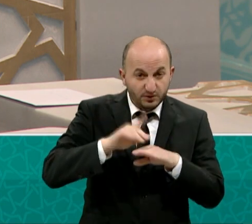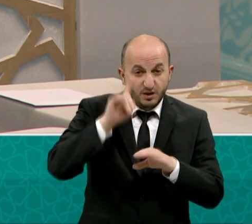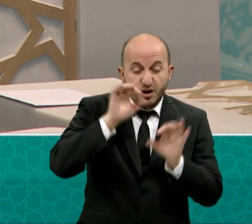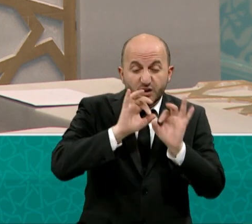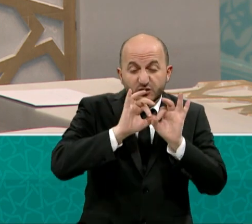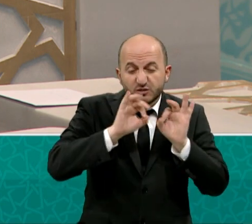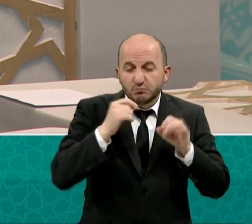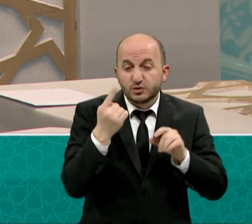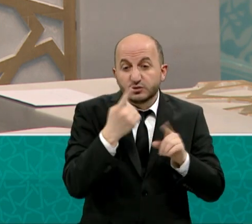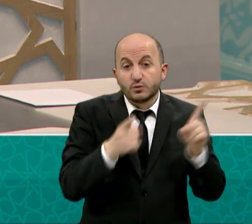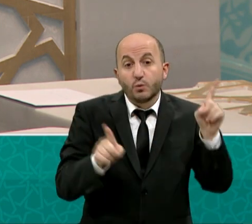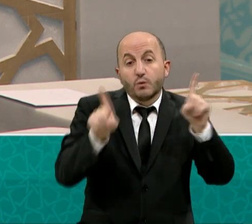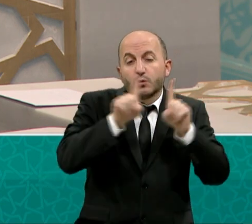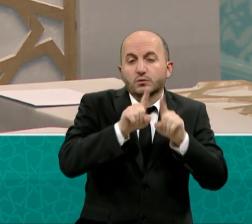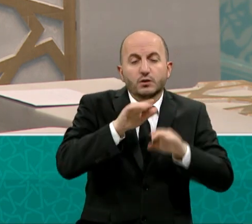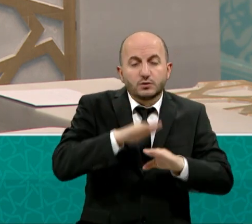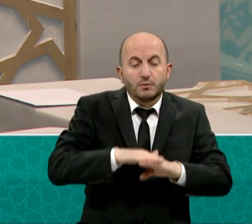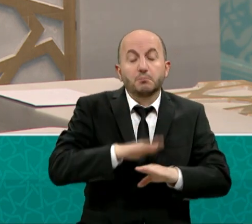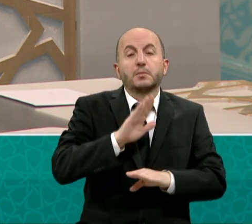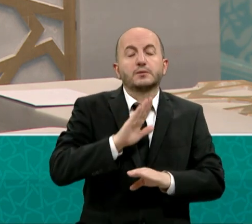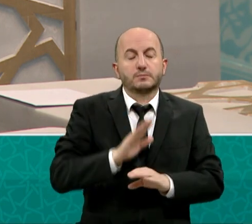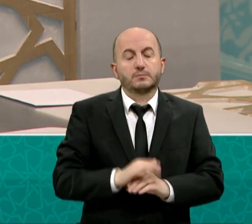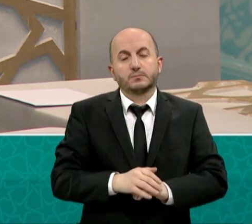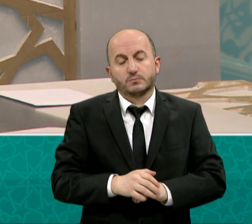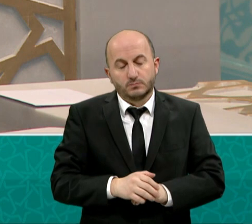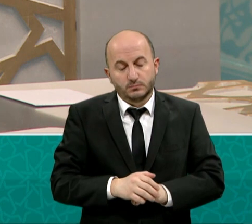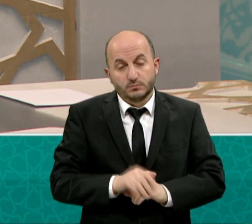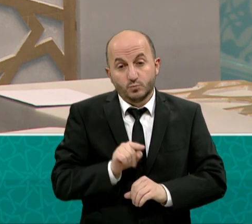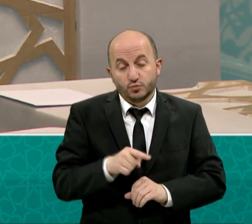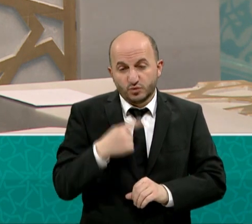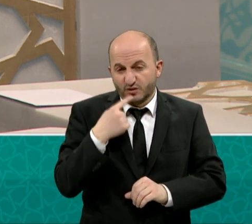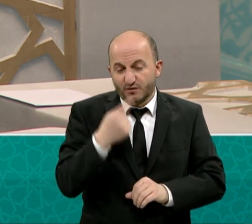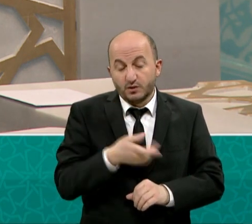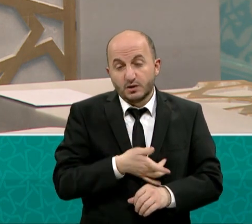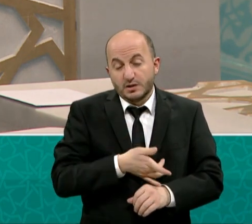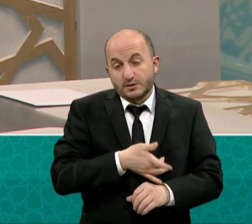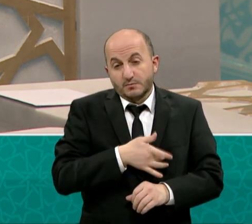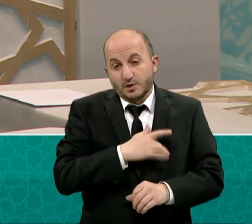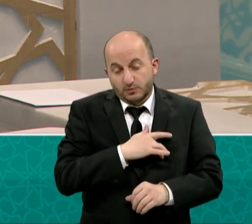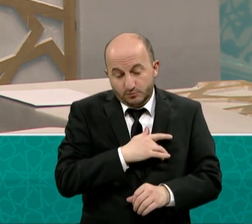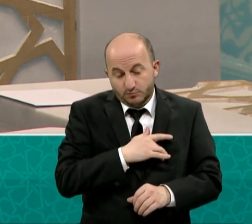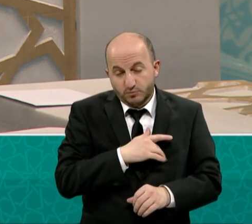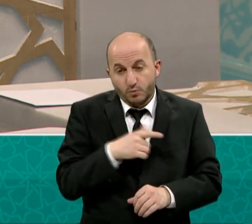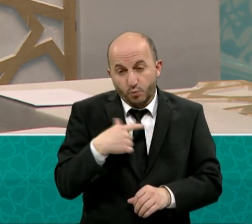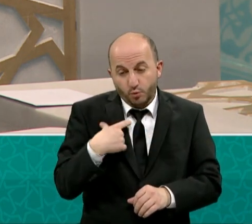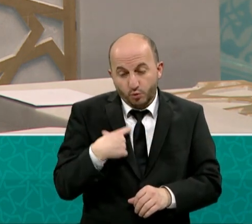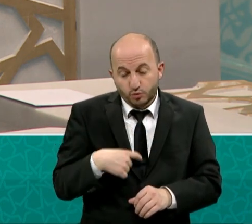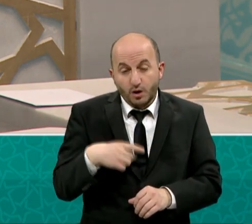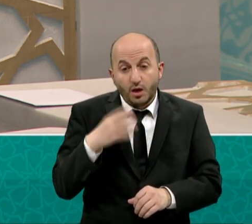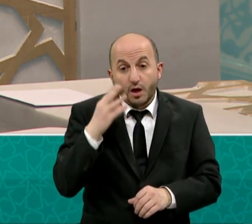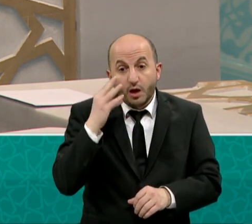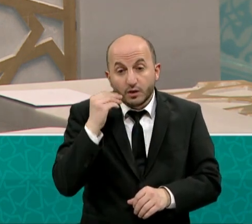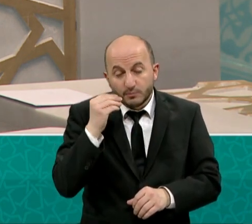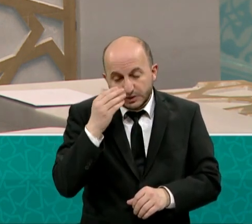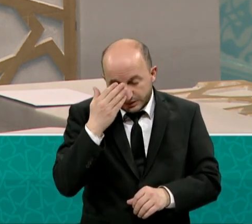varlığı ortak koşmayın. Bu ifade imanı ve özel anlamdaki ibadeti